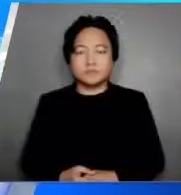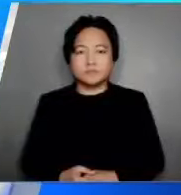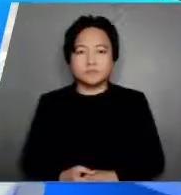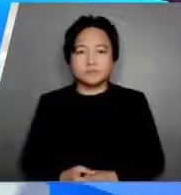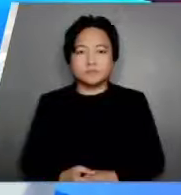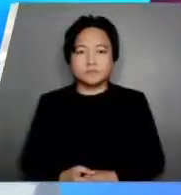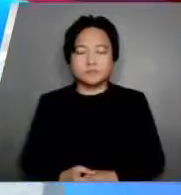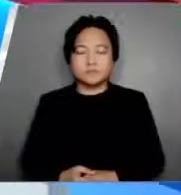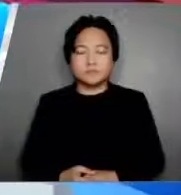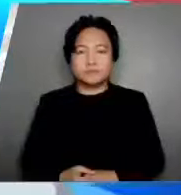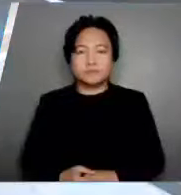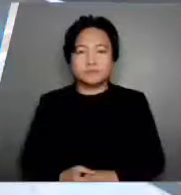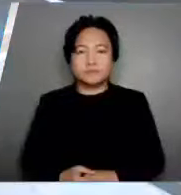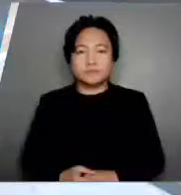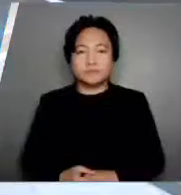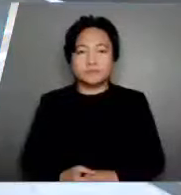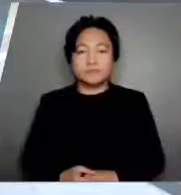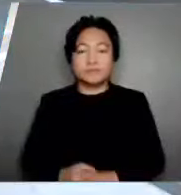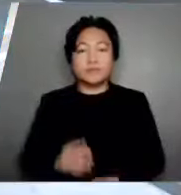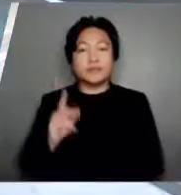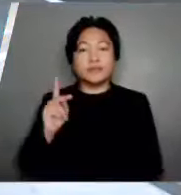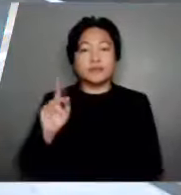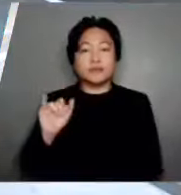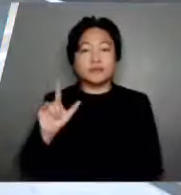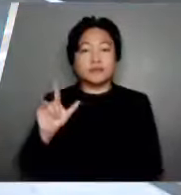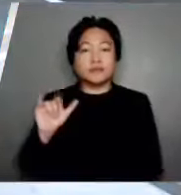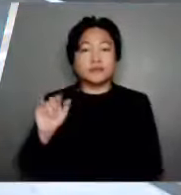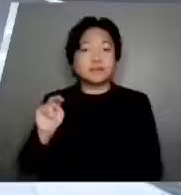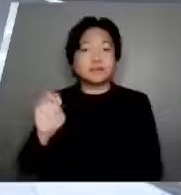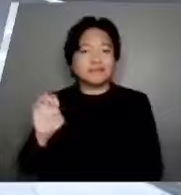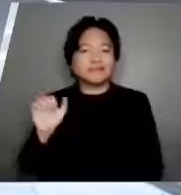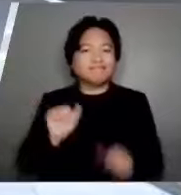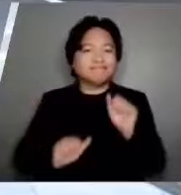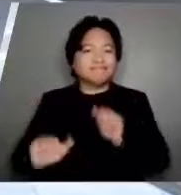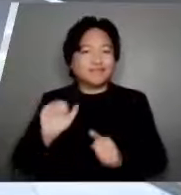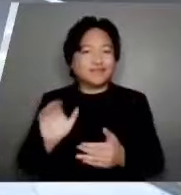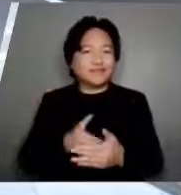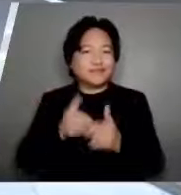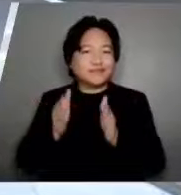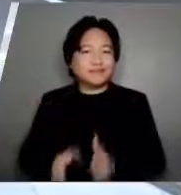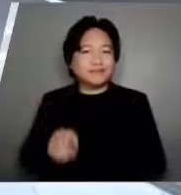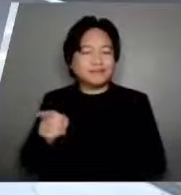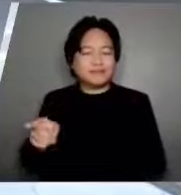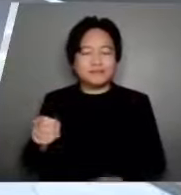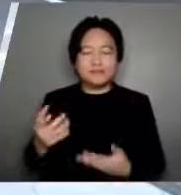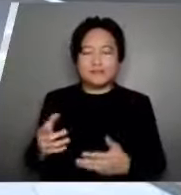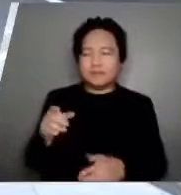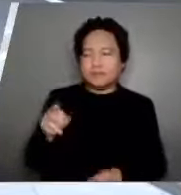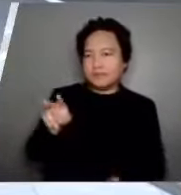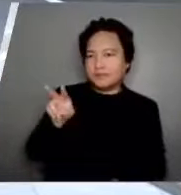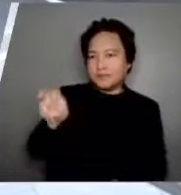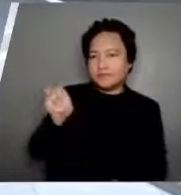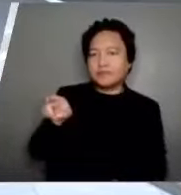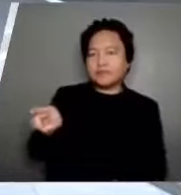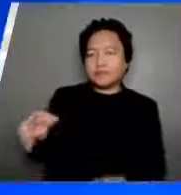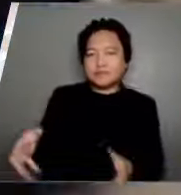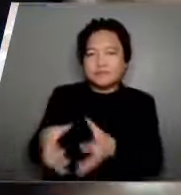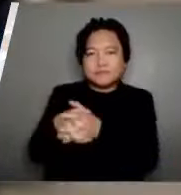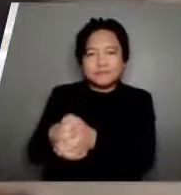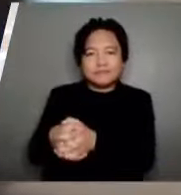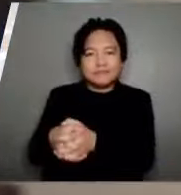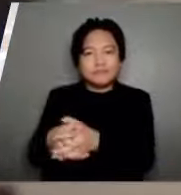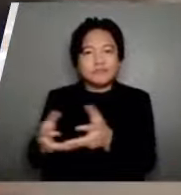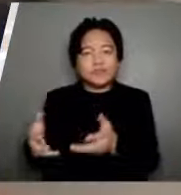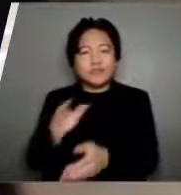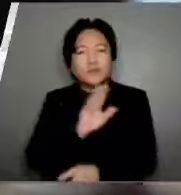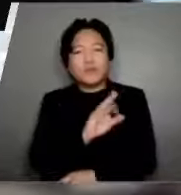Nasa hot seat ngayon si Kyline Alcantara. Spotted siya na habang ka-holding hands ang basketball player na si Kobe Parras. Ang kwento